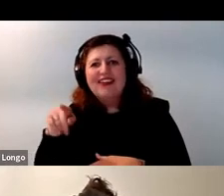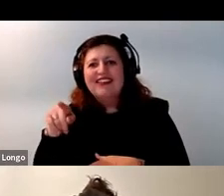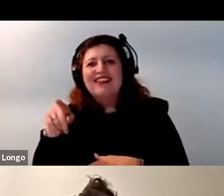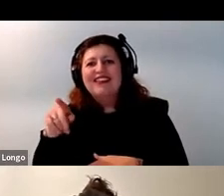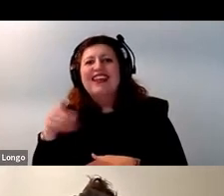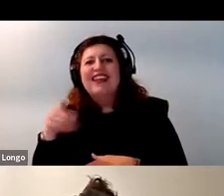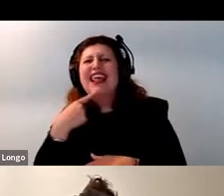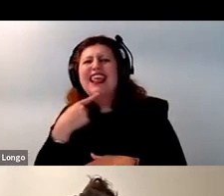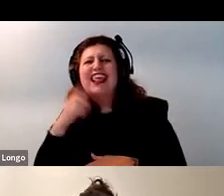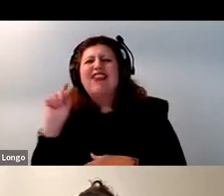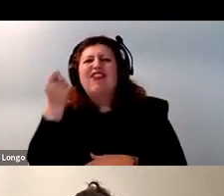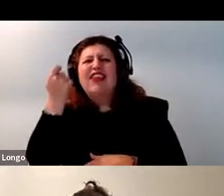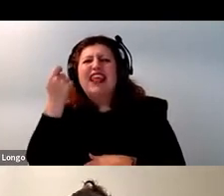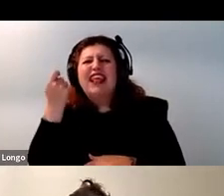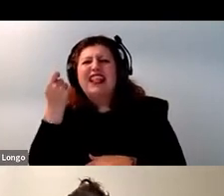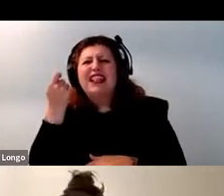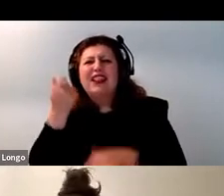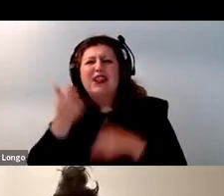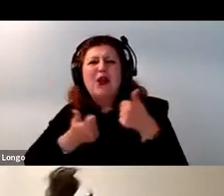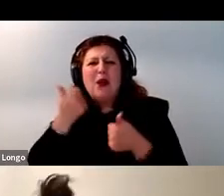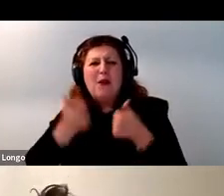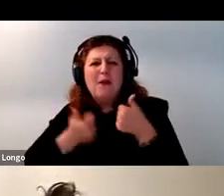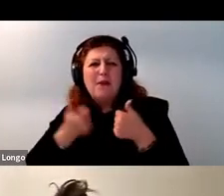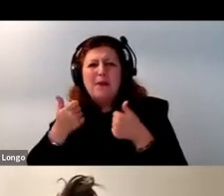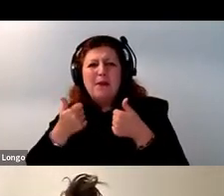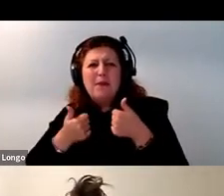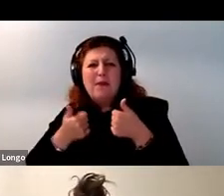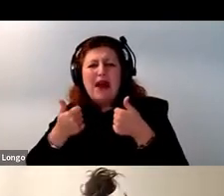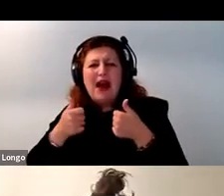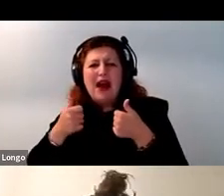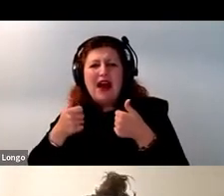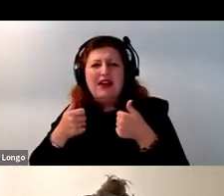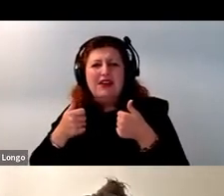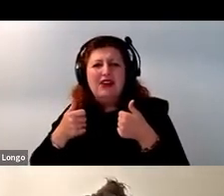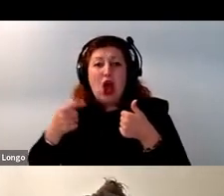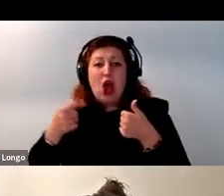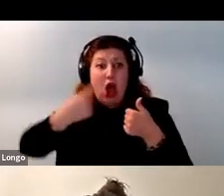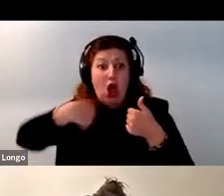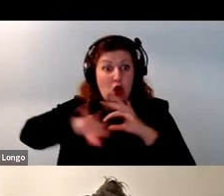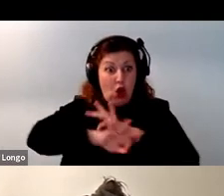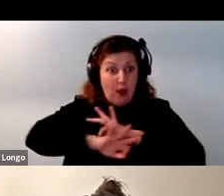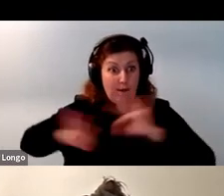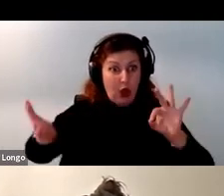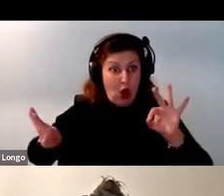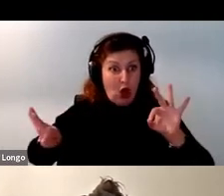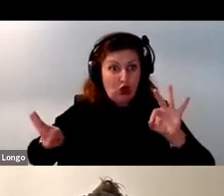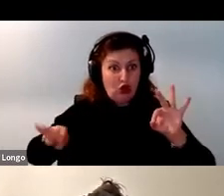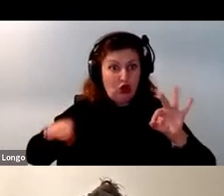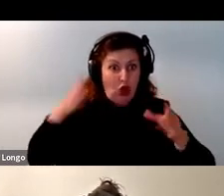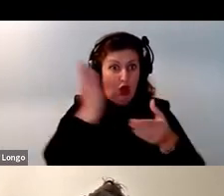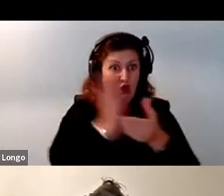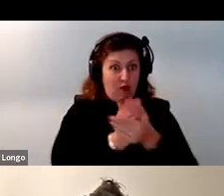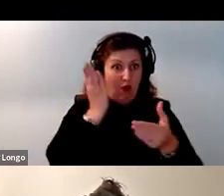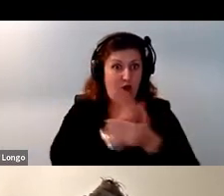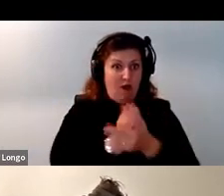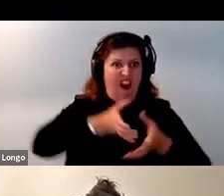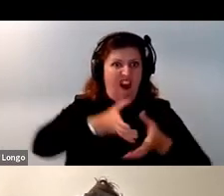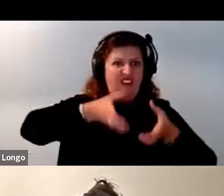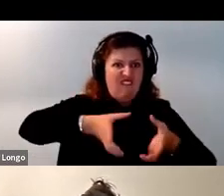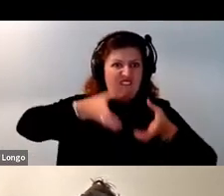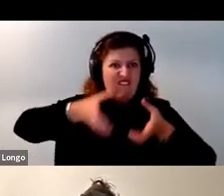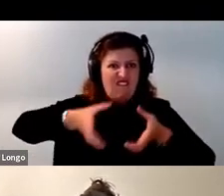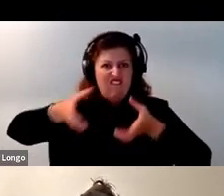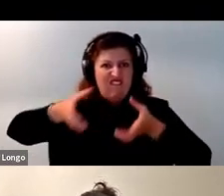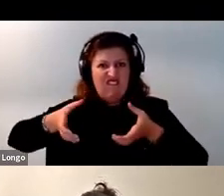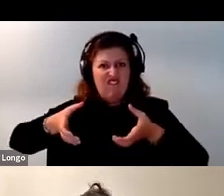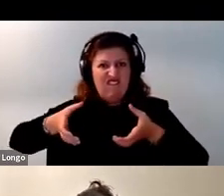fosse il vincitore dei bagni, ci siamo presentati in un bar con questo ingegnere con questi faldoni e lui ci